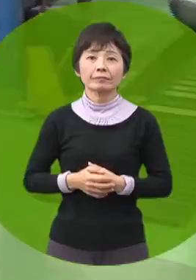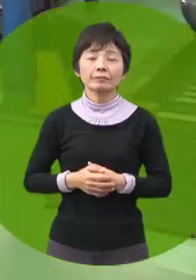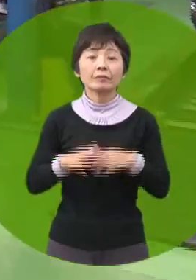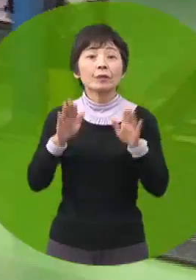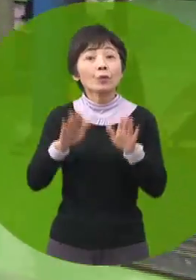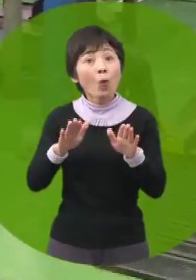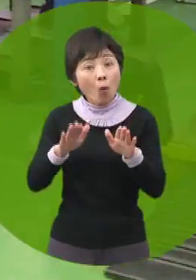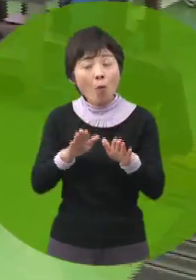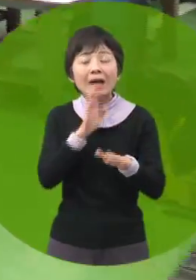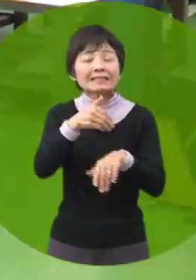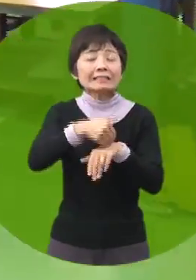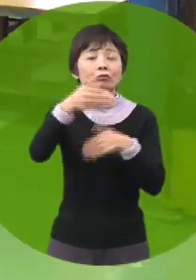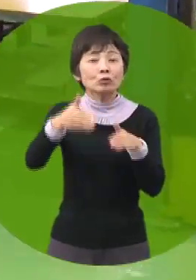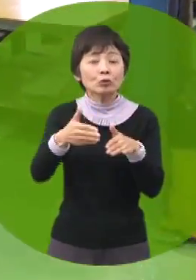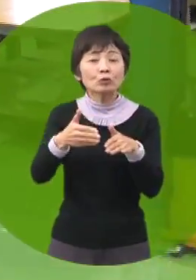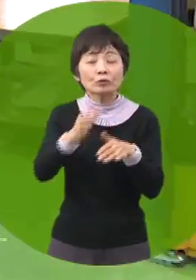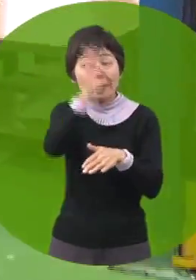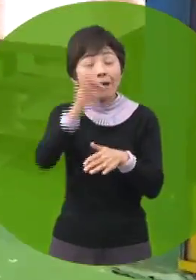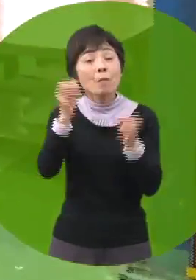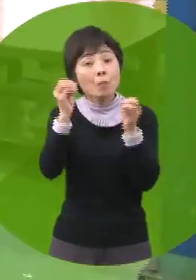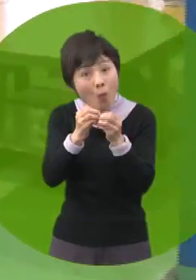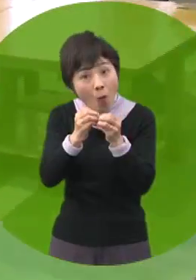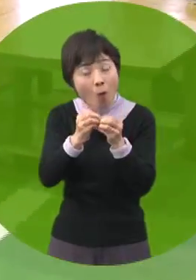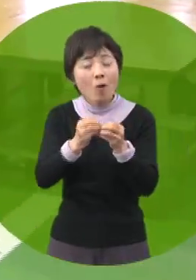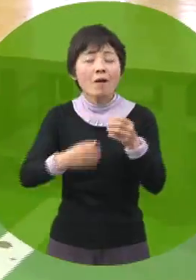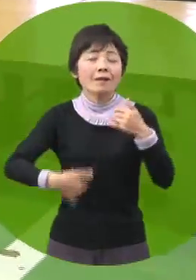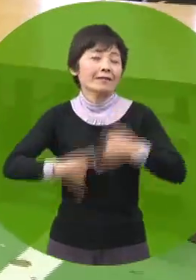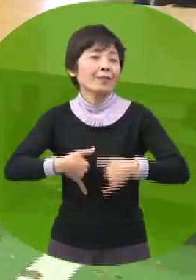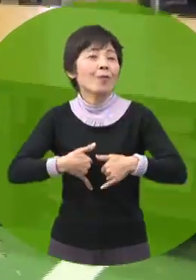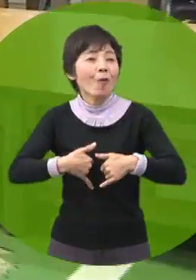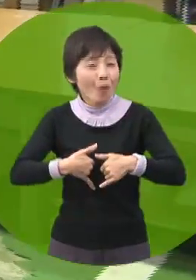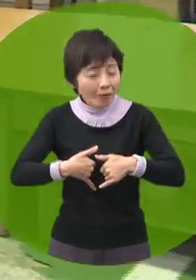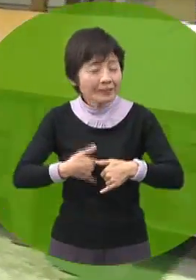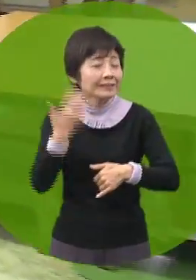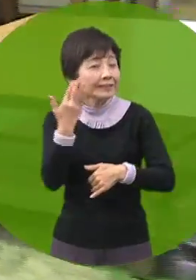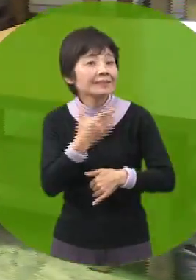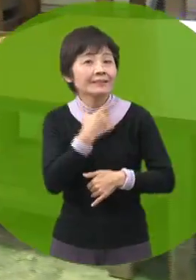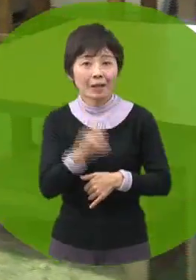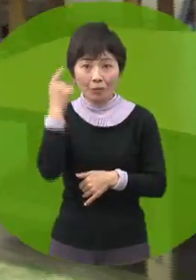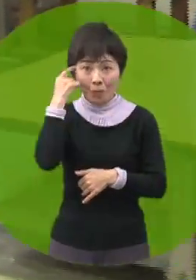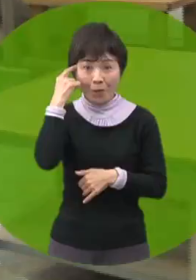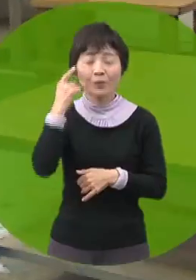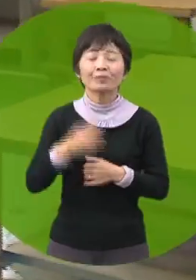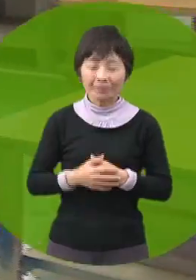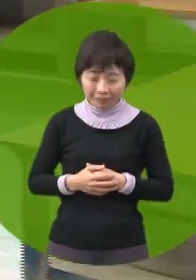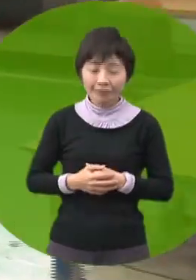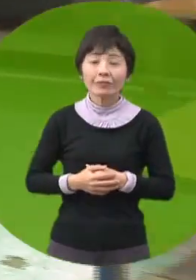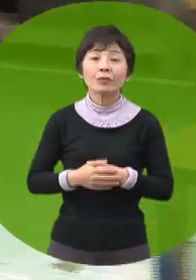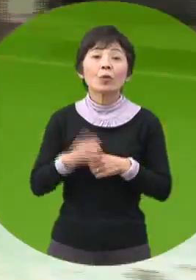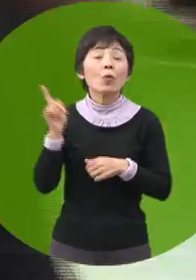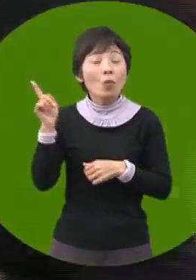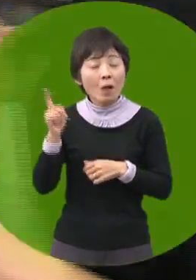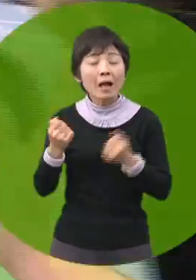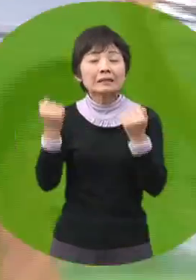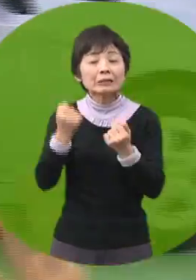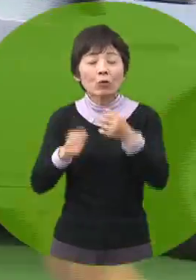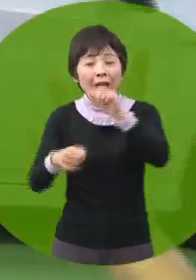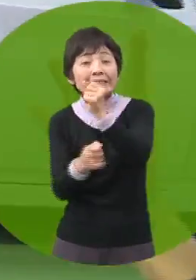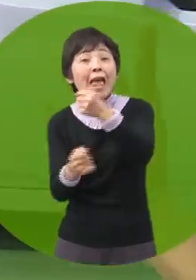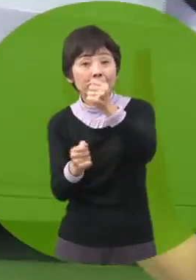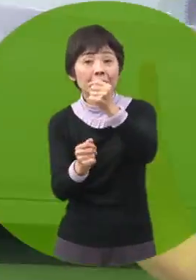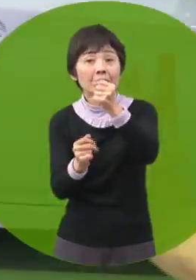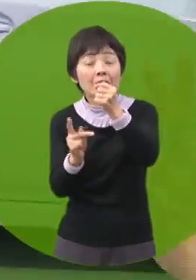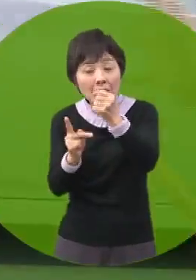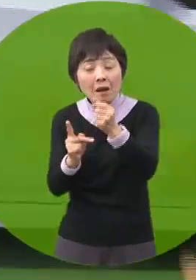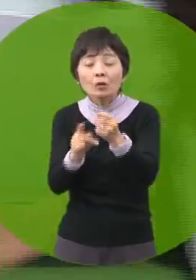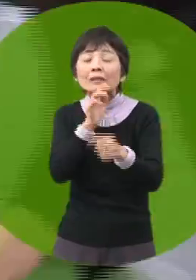今日は実習室を見学しながら訓練生の皆さんにお話を聞きたいと思います。こちらは自動車整備課の実